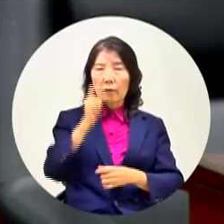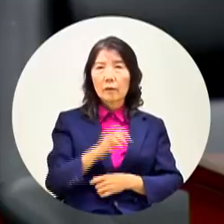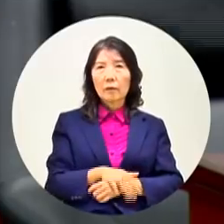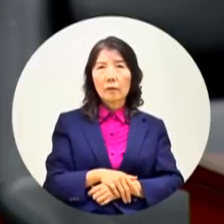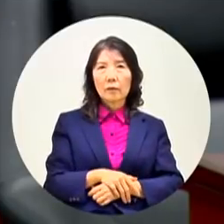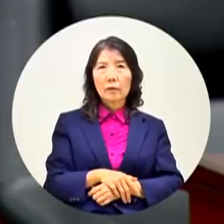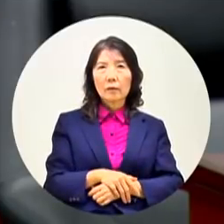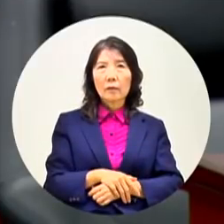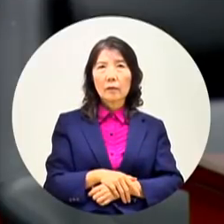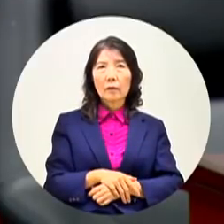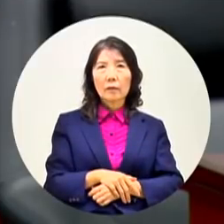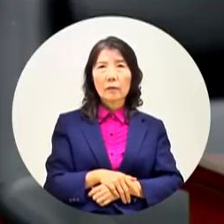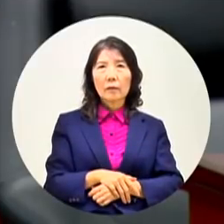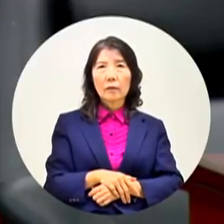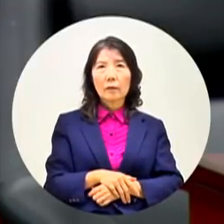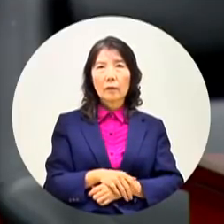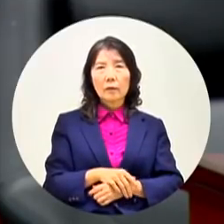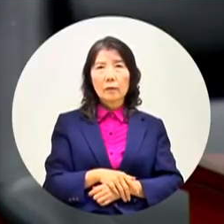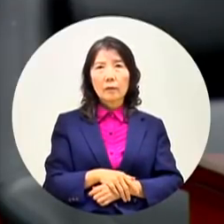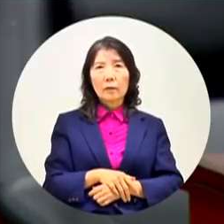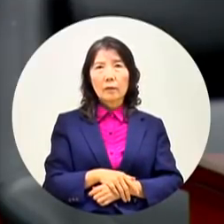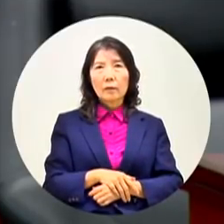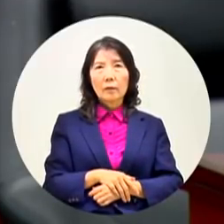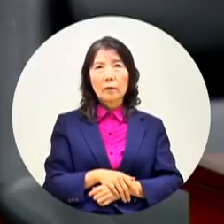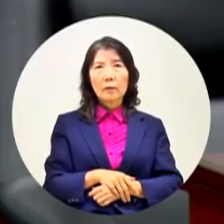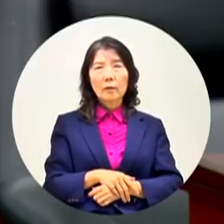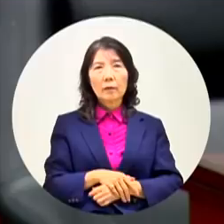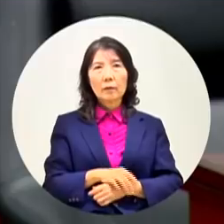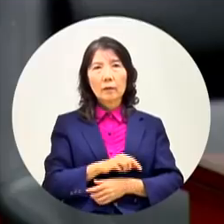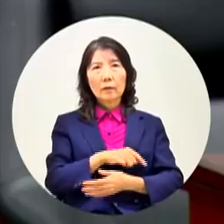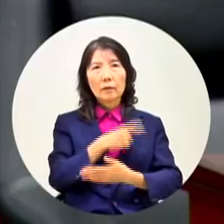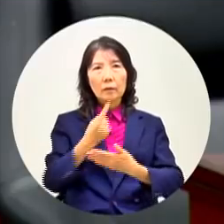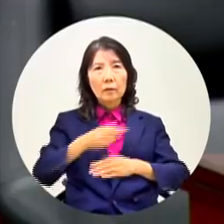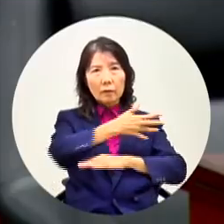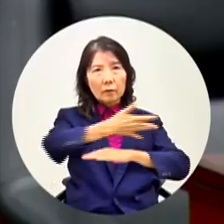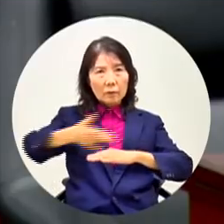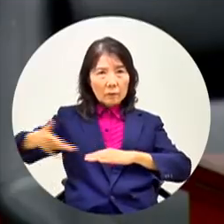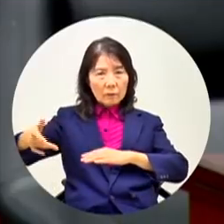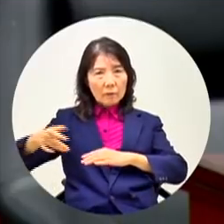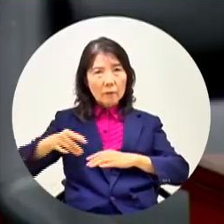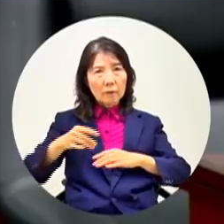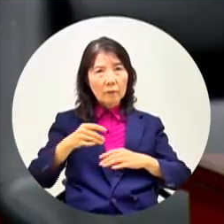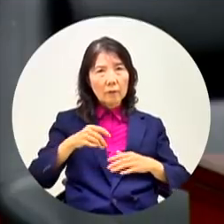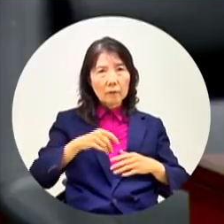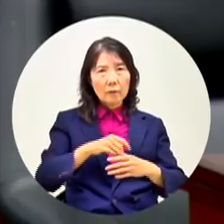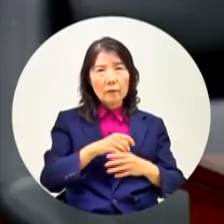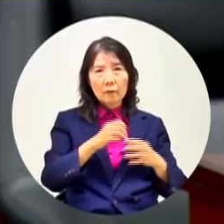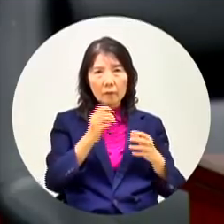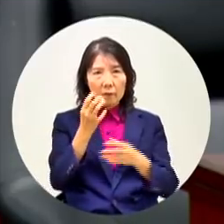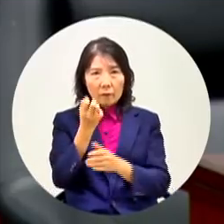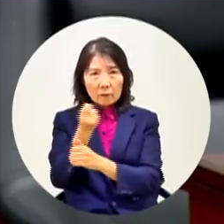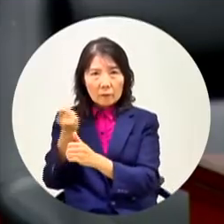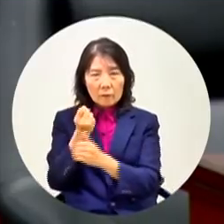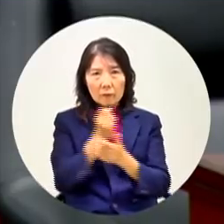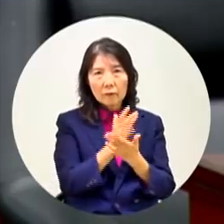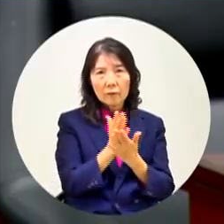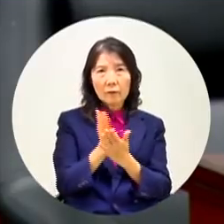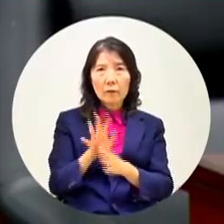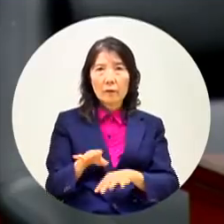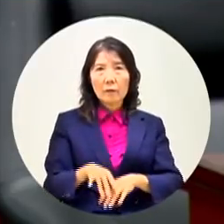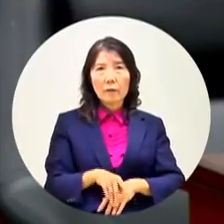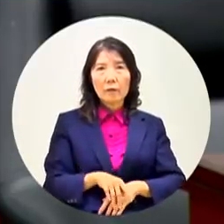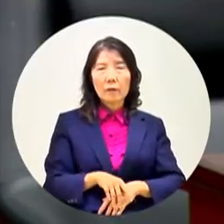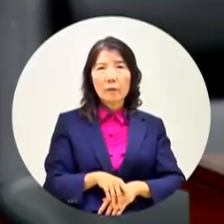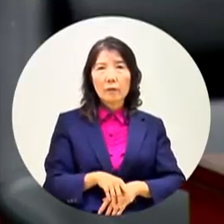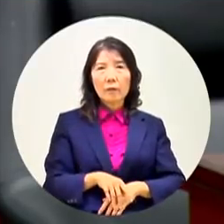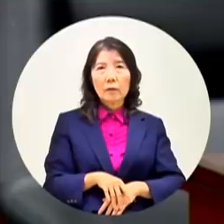咱整体啊，咱的河川的总量管制。当然，咱的河川的总量管制，